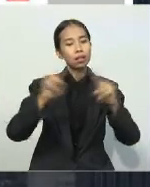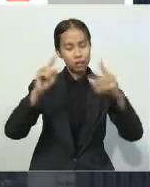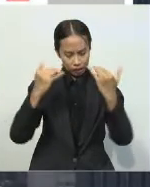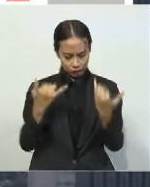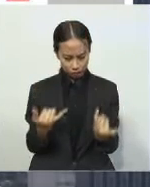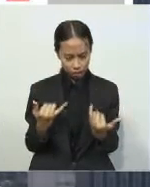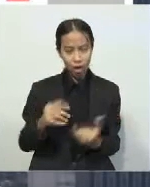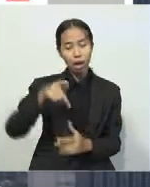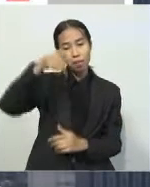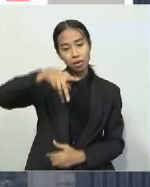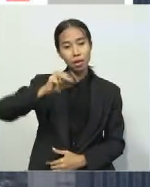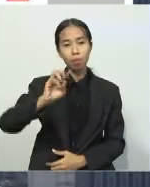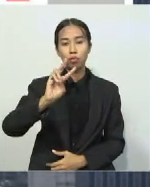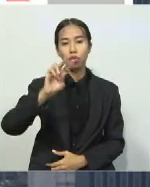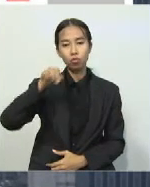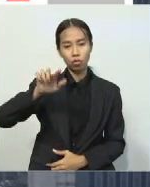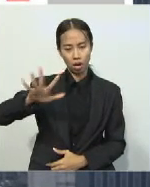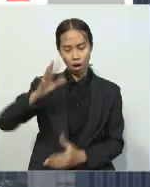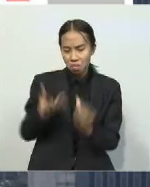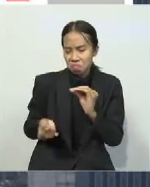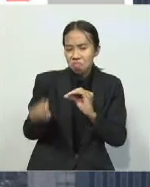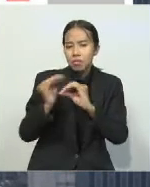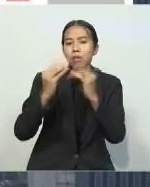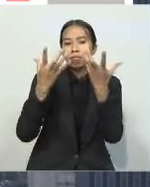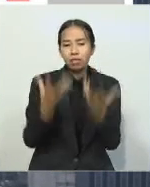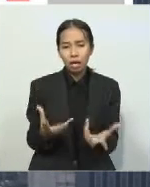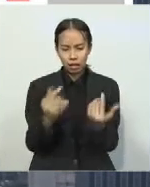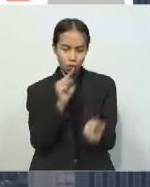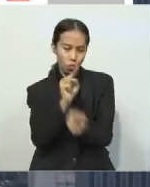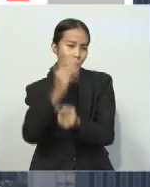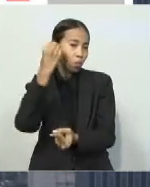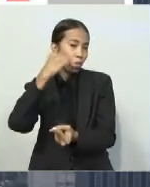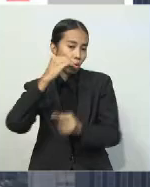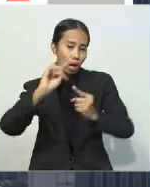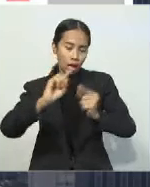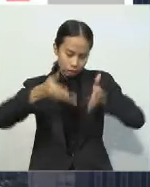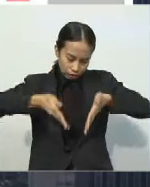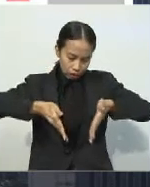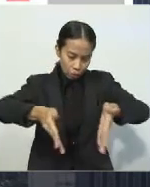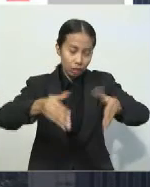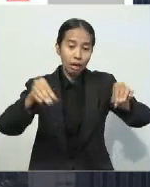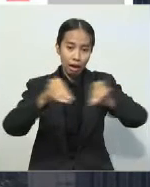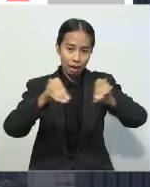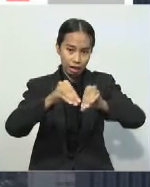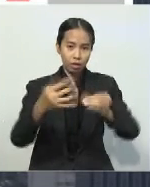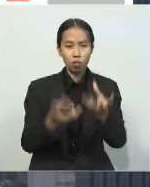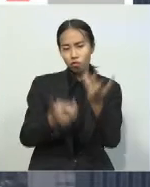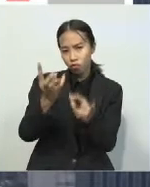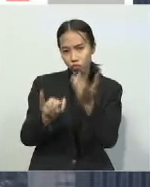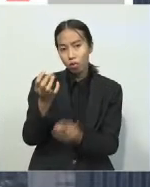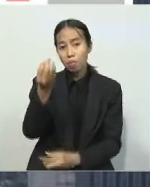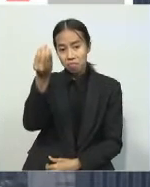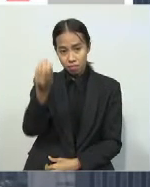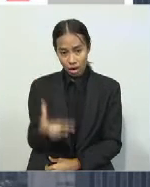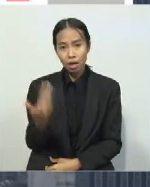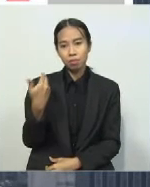นี้กลับมาอีกครั้งหนึ่งจุดอย่างที่บอกเลยค่ะพื้นที่ริมถนนที่พบว่ามีเรื่องของฝุ่นละอองอยู่มากที่สุดเกินค่